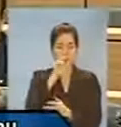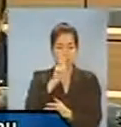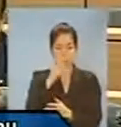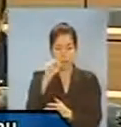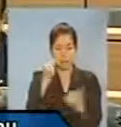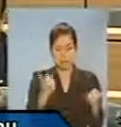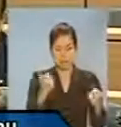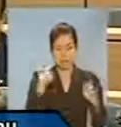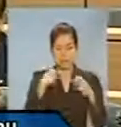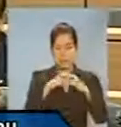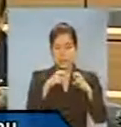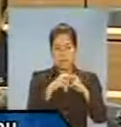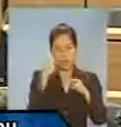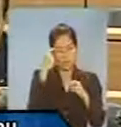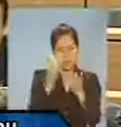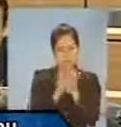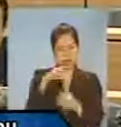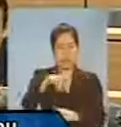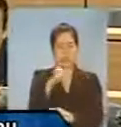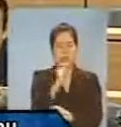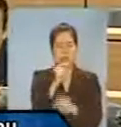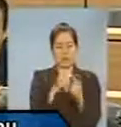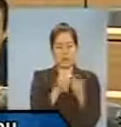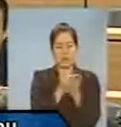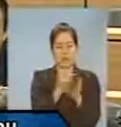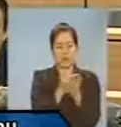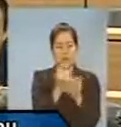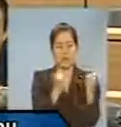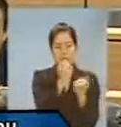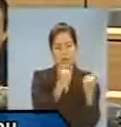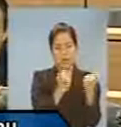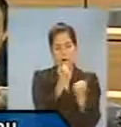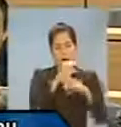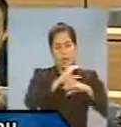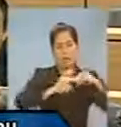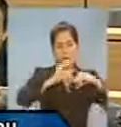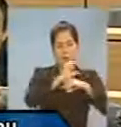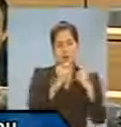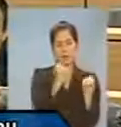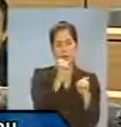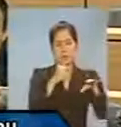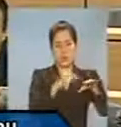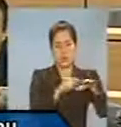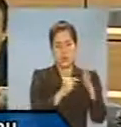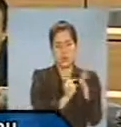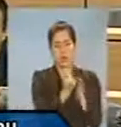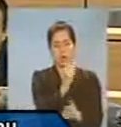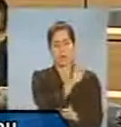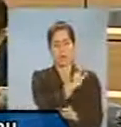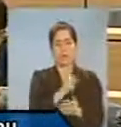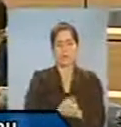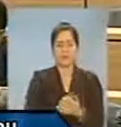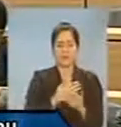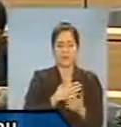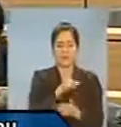วันนี้ยังมีปัญหาอยู่เลยครับจะไปเอาเงินคงคลังมาคืนเงินภาษีรถคันแรกผมจึงต้องเรียนถามครับว่ารัฐบาลนี้มีความจริงใจ